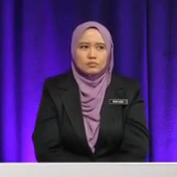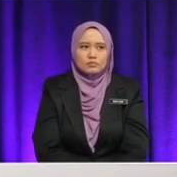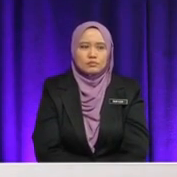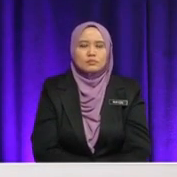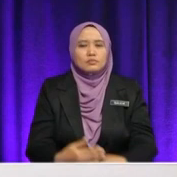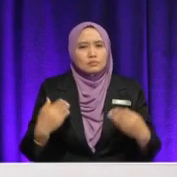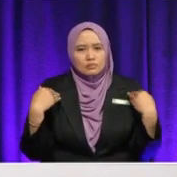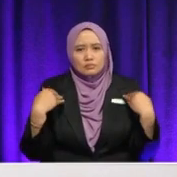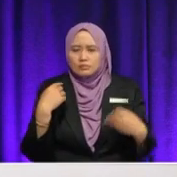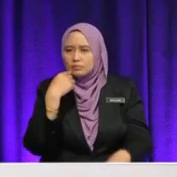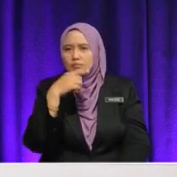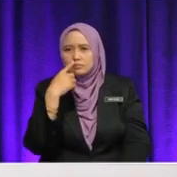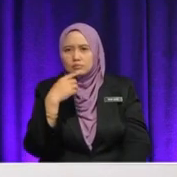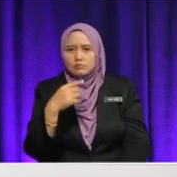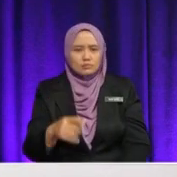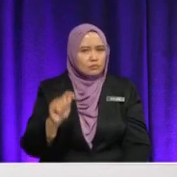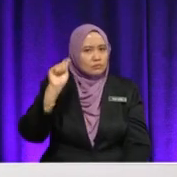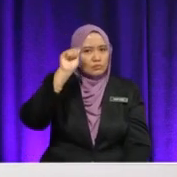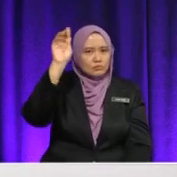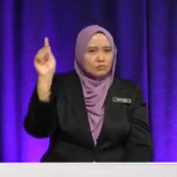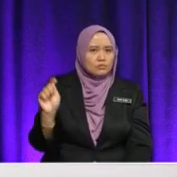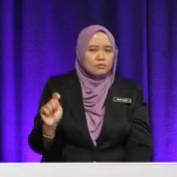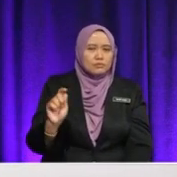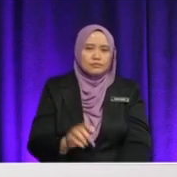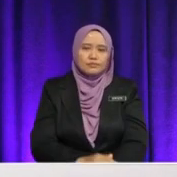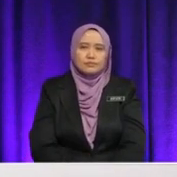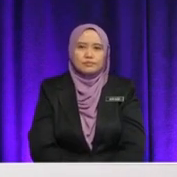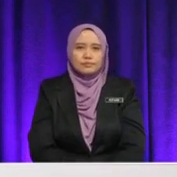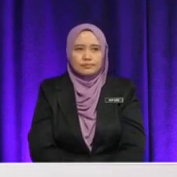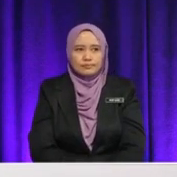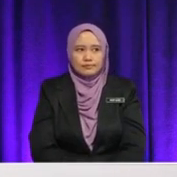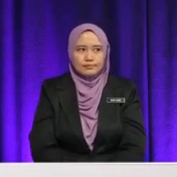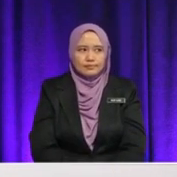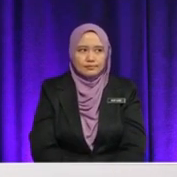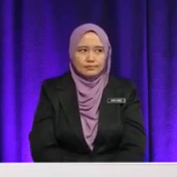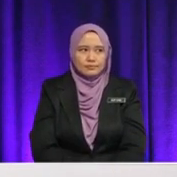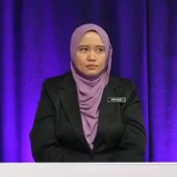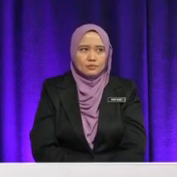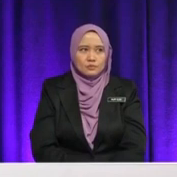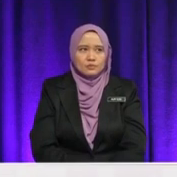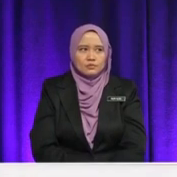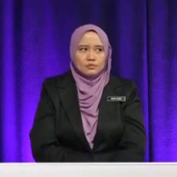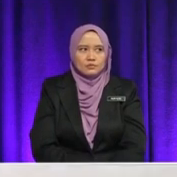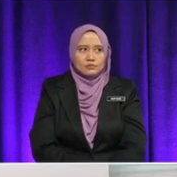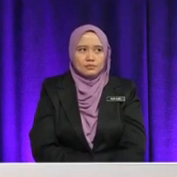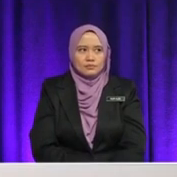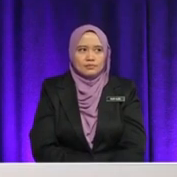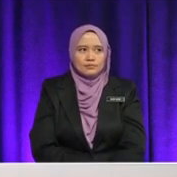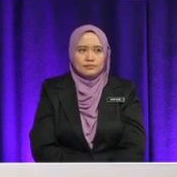kesalehan data Nepal dimiliki tadi Google nih kalau dia bilang gak tangan dan Hai selebriti kan Soal Ananda ada